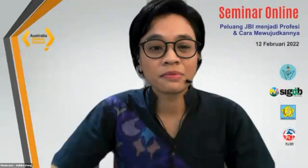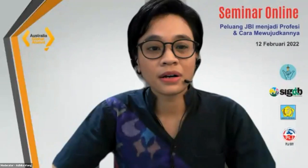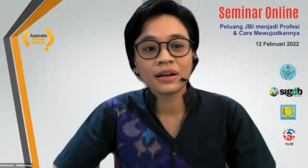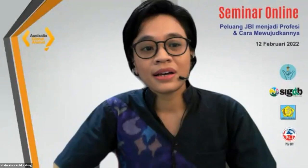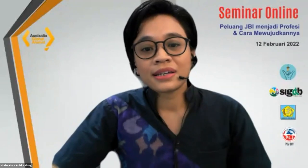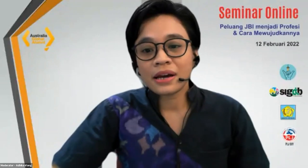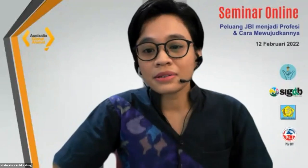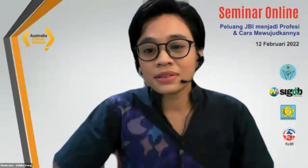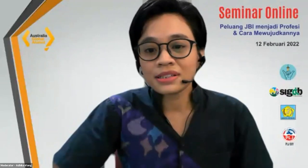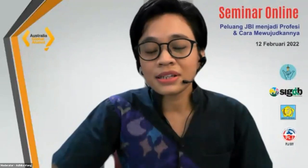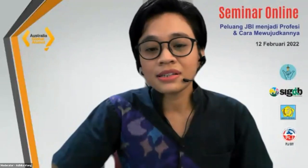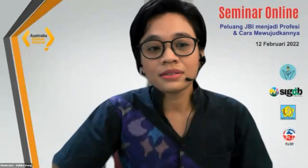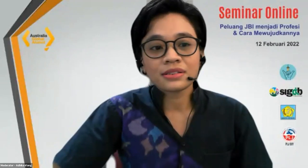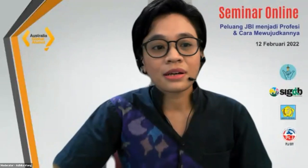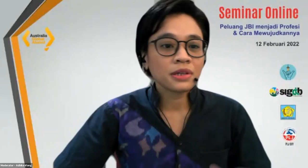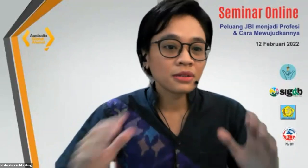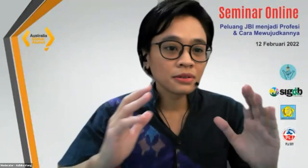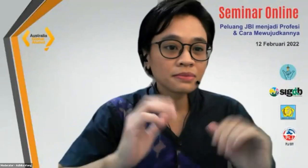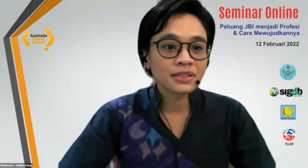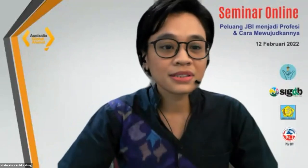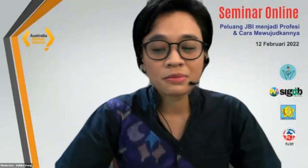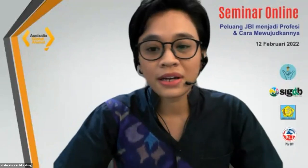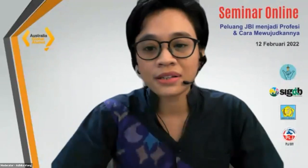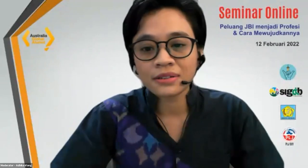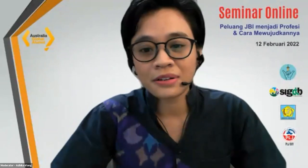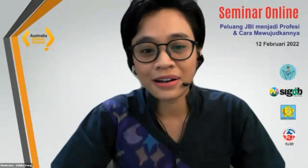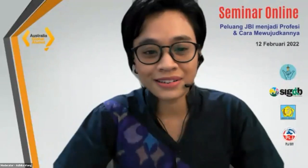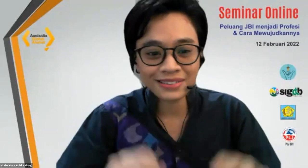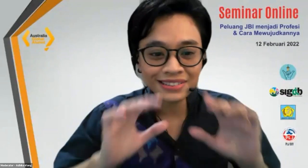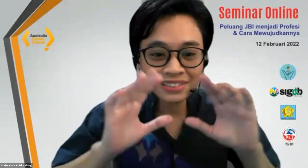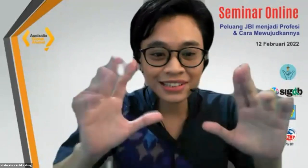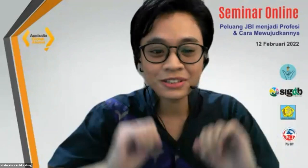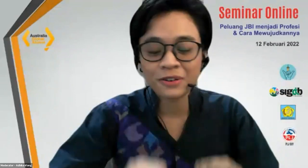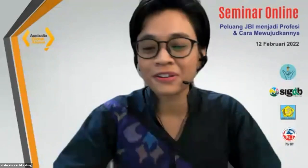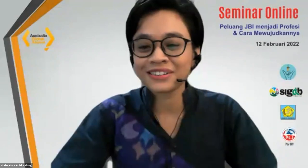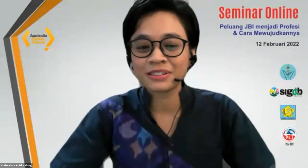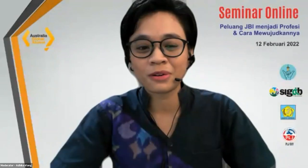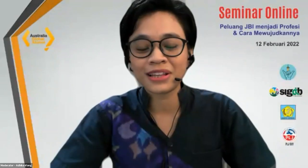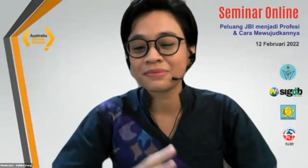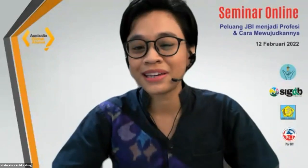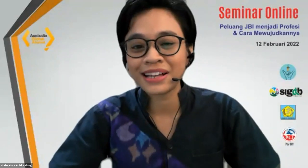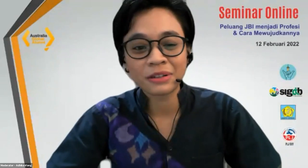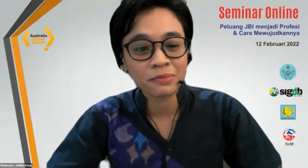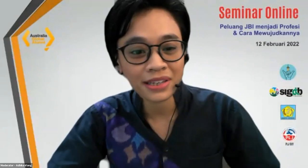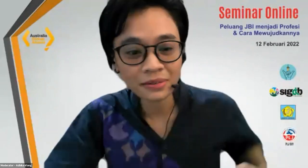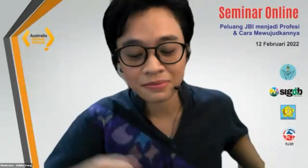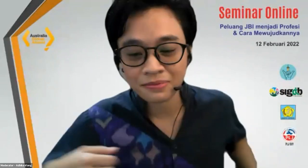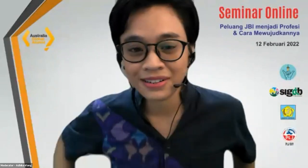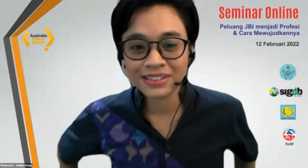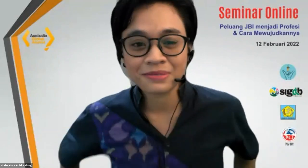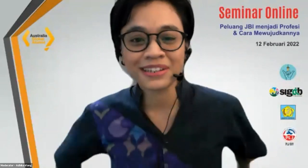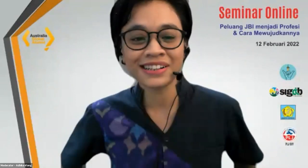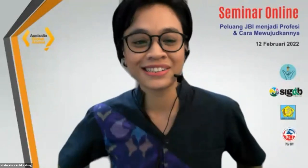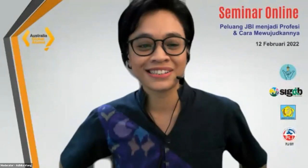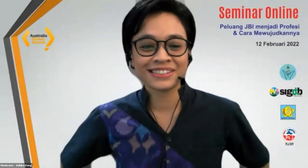Yehuda ya di sini sambil Mas Ismail Hai disorot atau diskotek Baiklah Selamat pagi